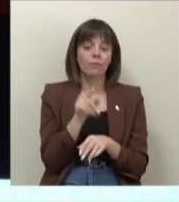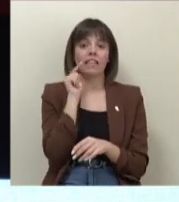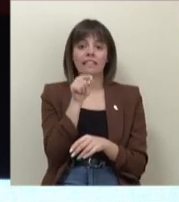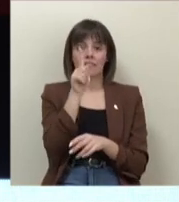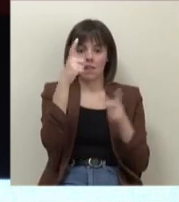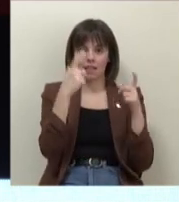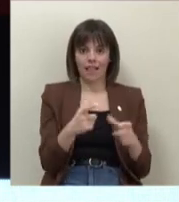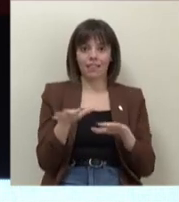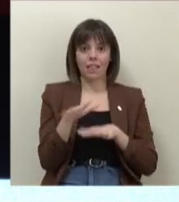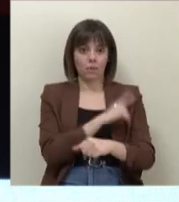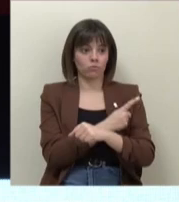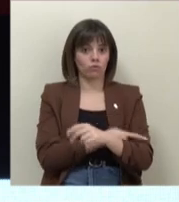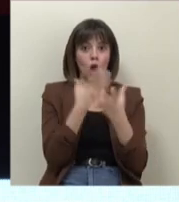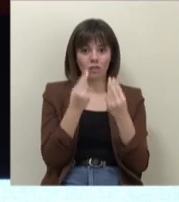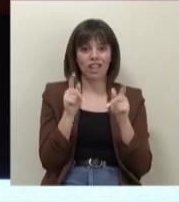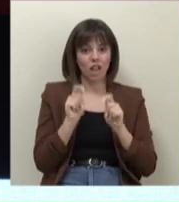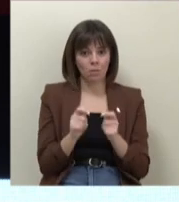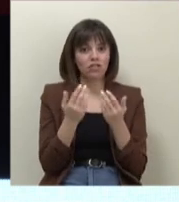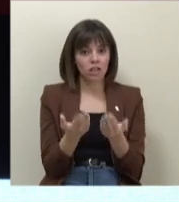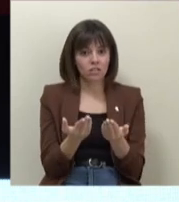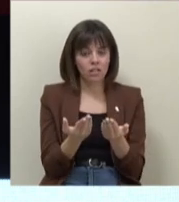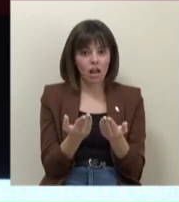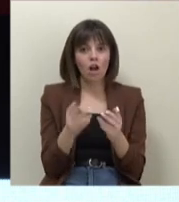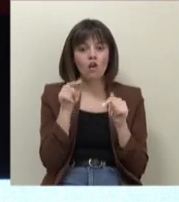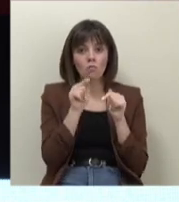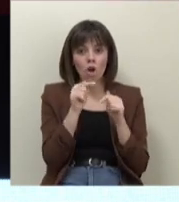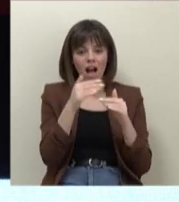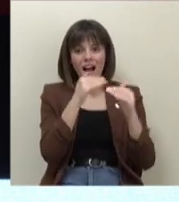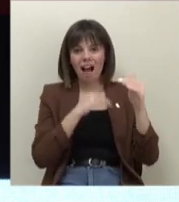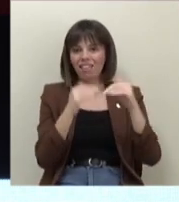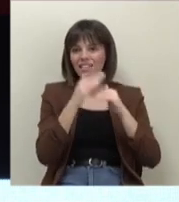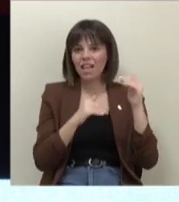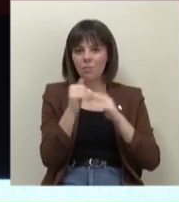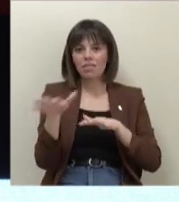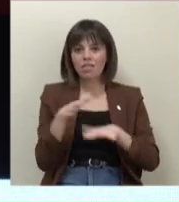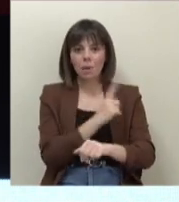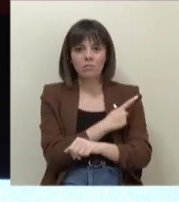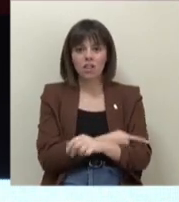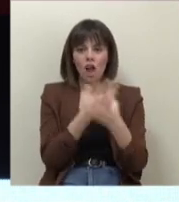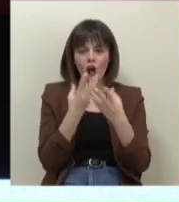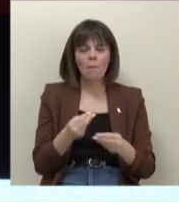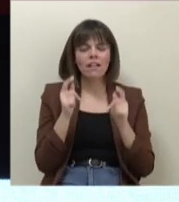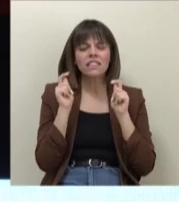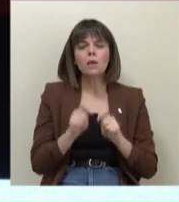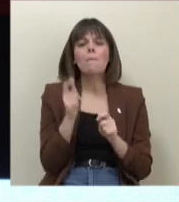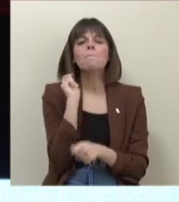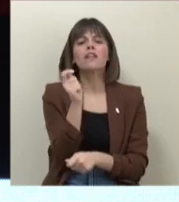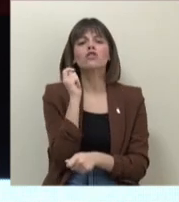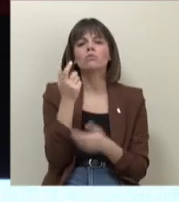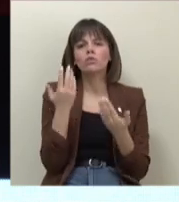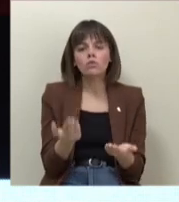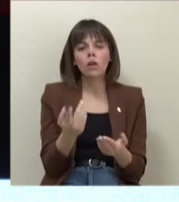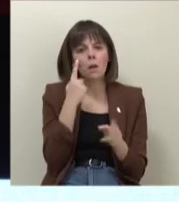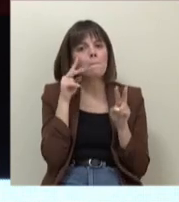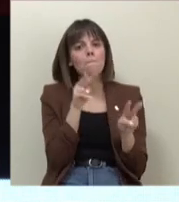bir kenti deprem dirençli yapacaksanız bu altyapıyı deprem dirençli yapmak mecburiyetindesiniz.